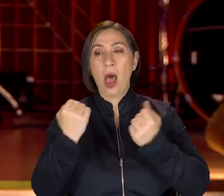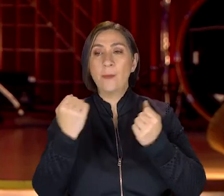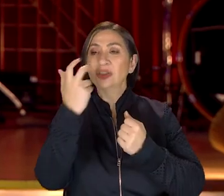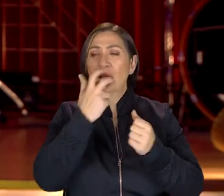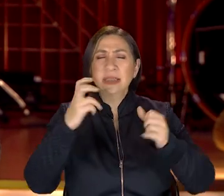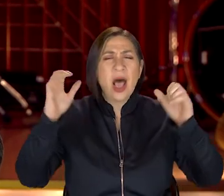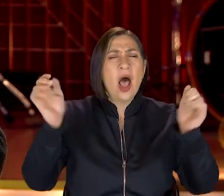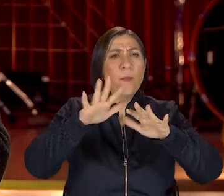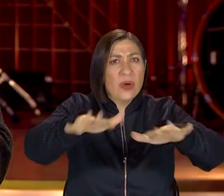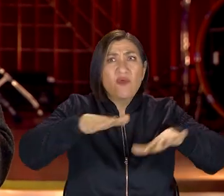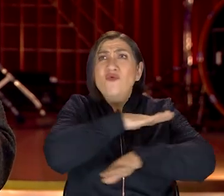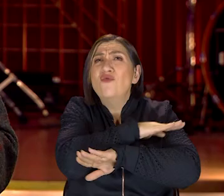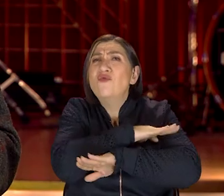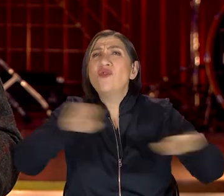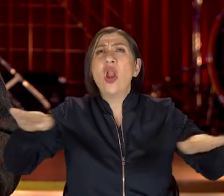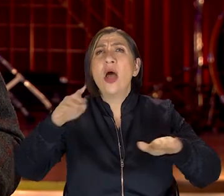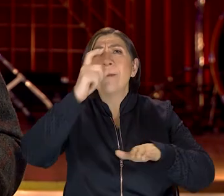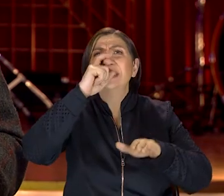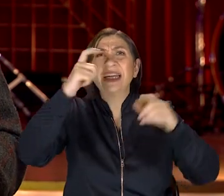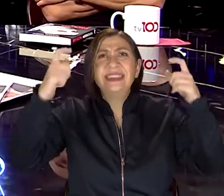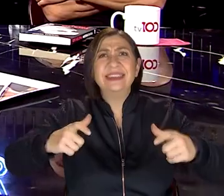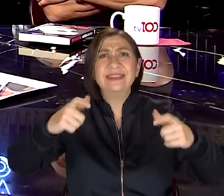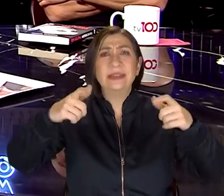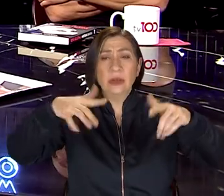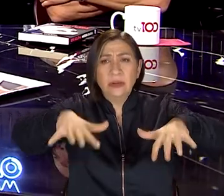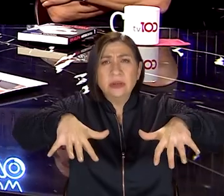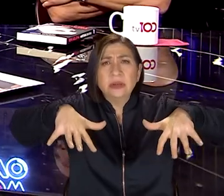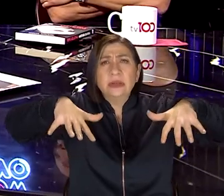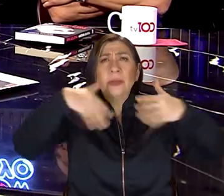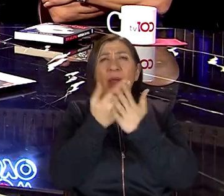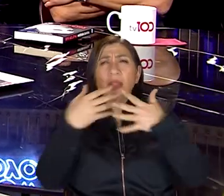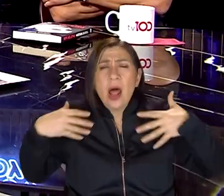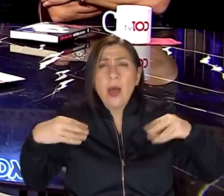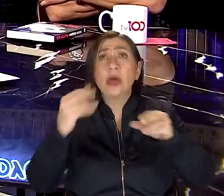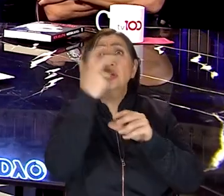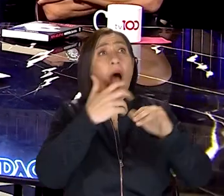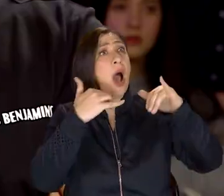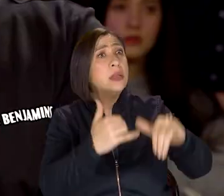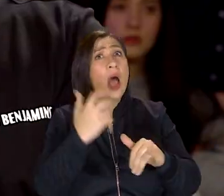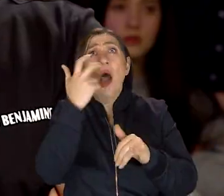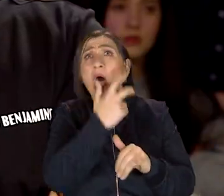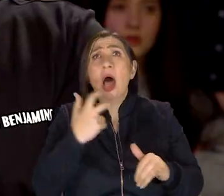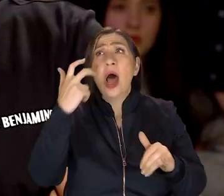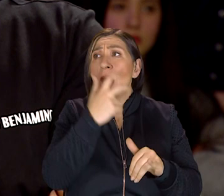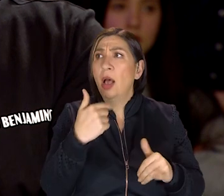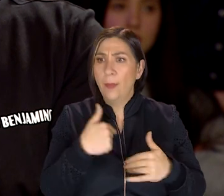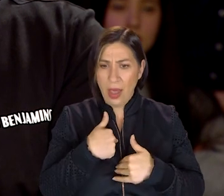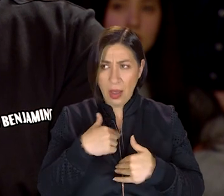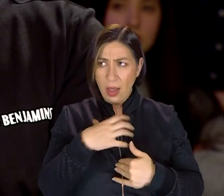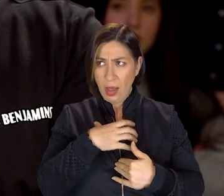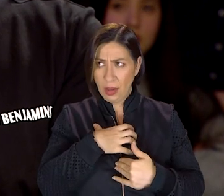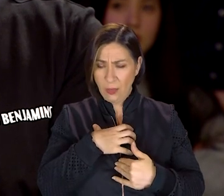Stadyum tamamıyla dolmuş, bütün biletler satılmıştı. Herkes bir ağızdan şarkılara eşlik ederken ben